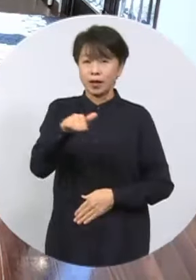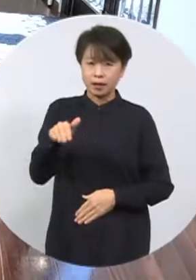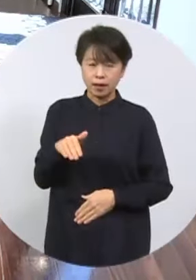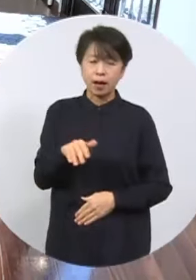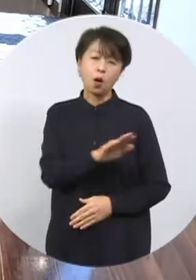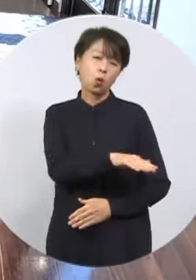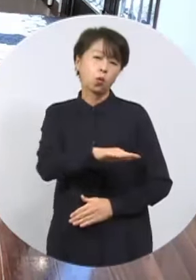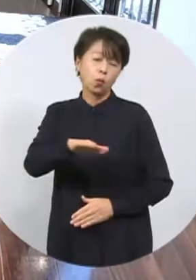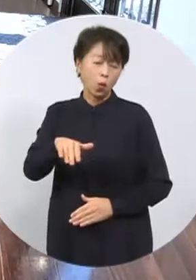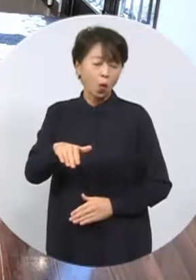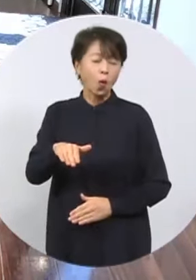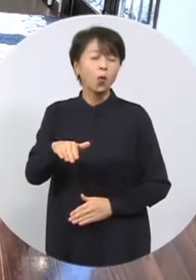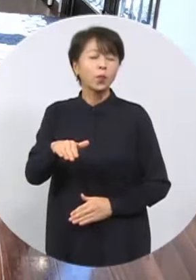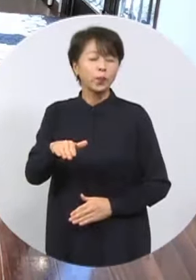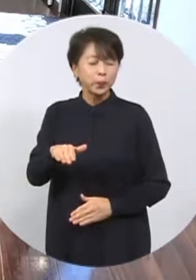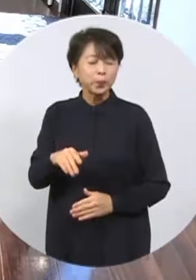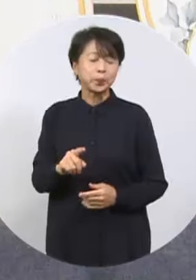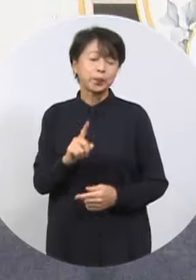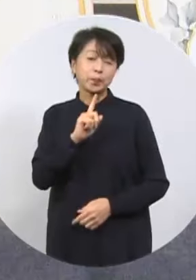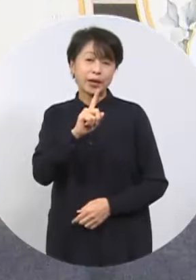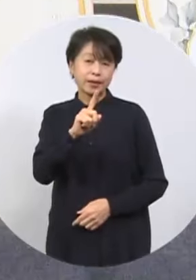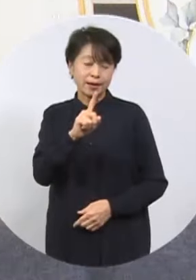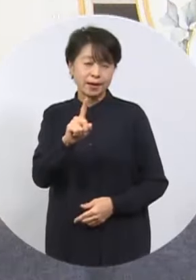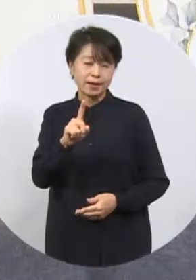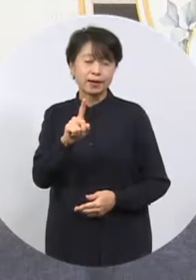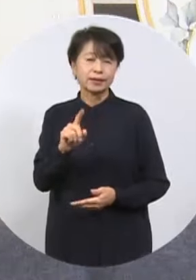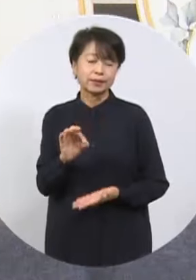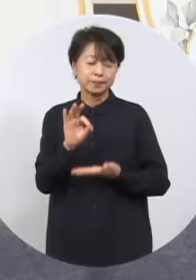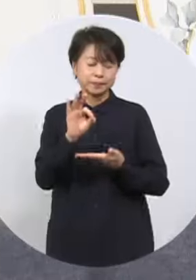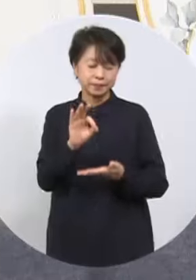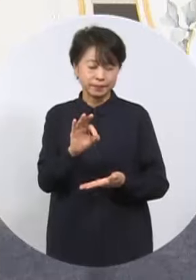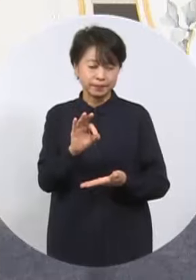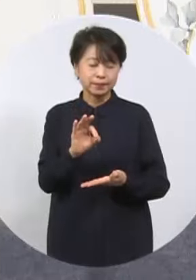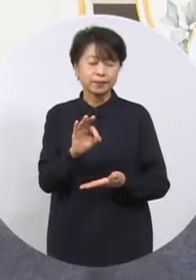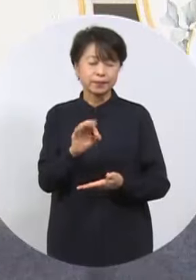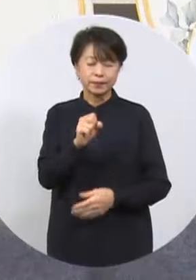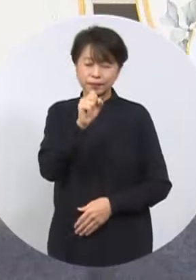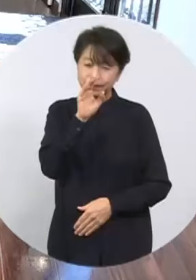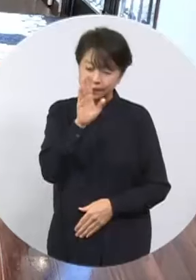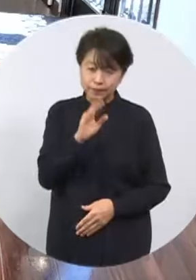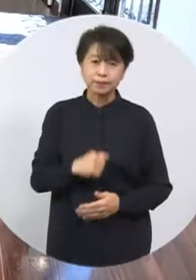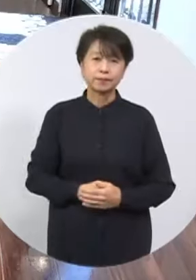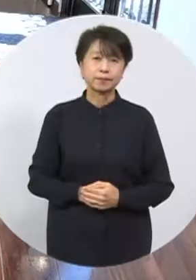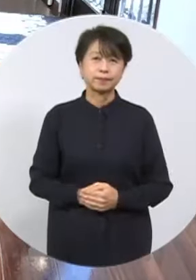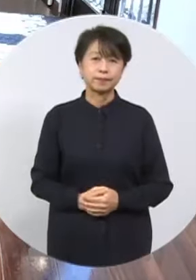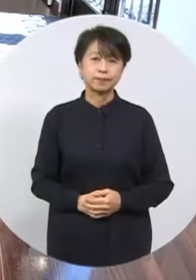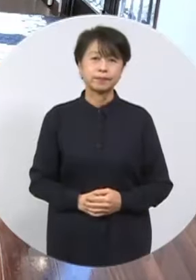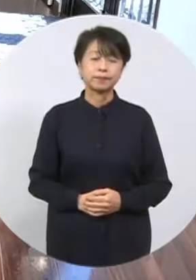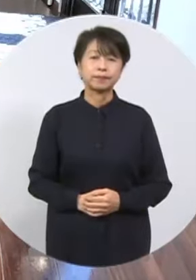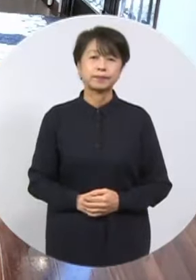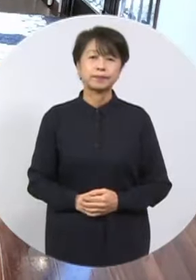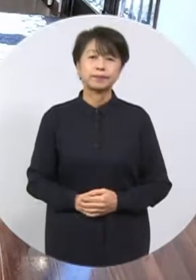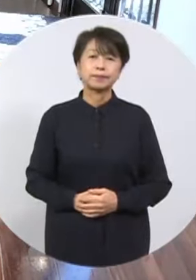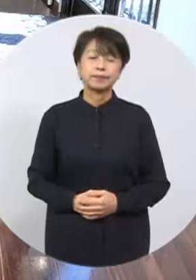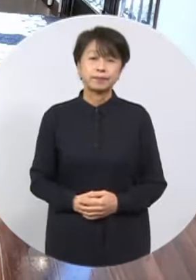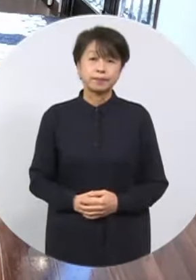もたちも見ていらっしゃると思いますので、はいはい、ぜひ何かメッセージございましたら一言お願いいたします。 は